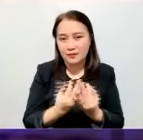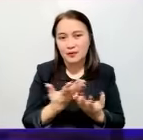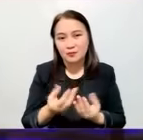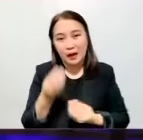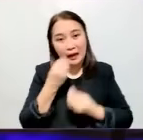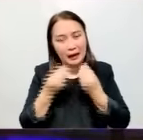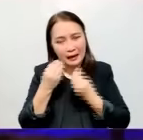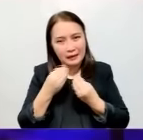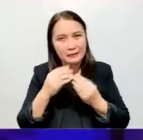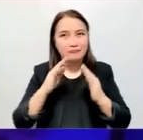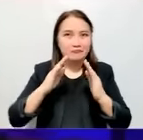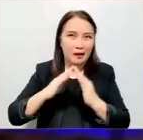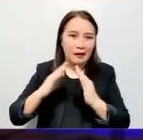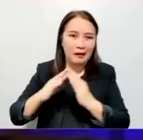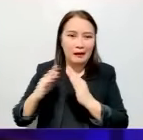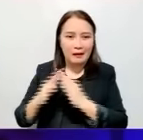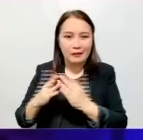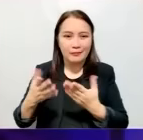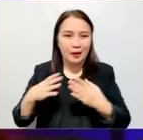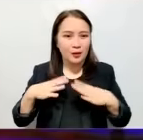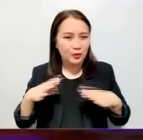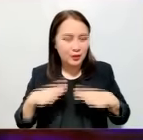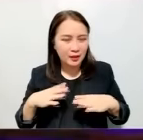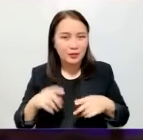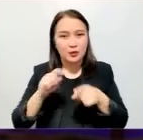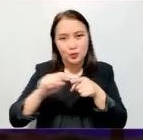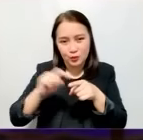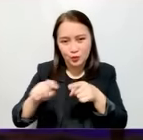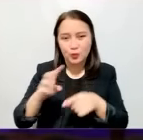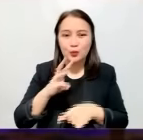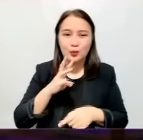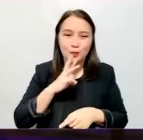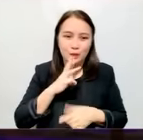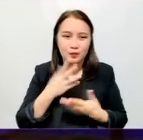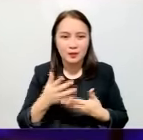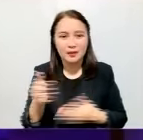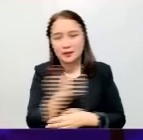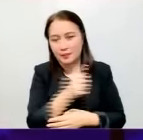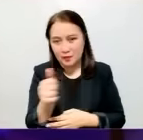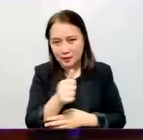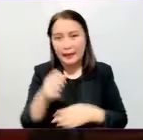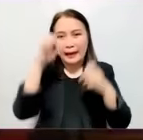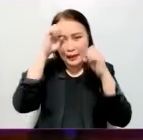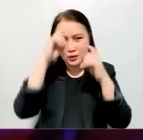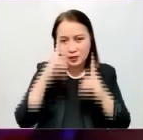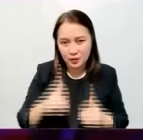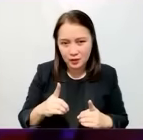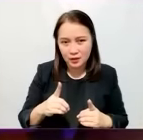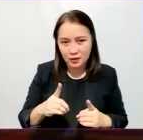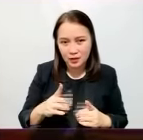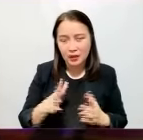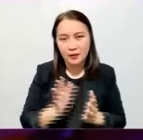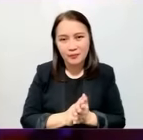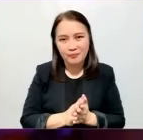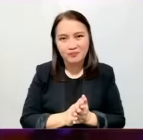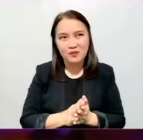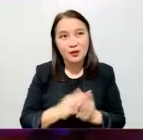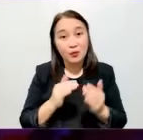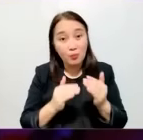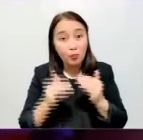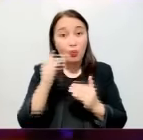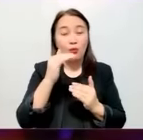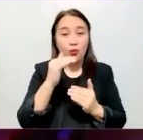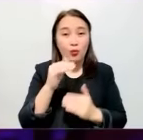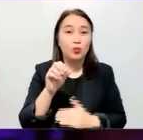mula pagkain, damit, kuryente at tubig, upa, pamasahe at edukasyon. Kung labis sa 12,030 per month